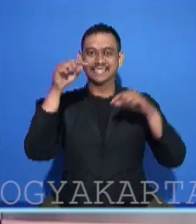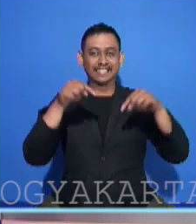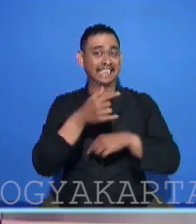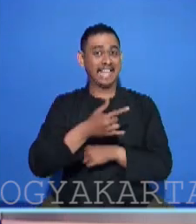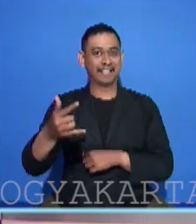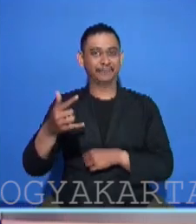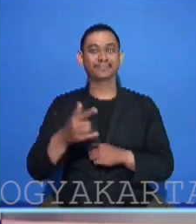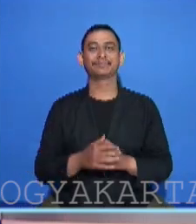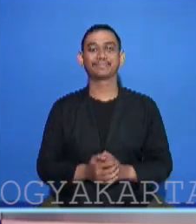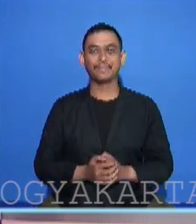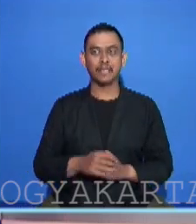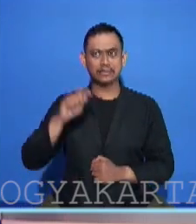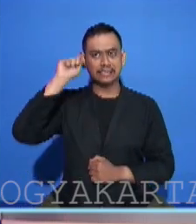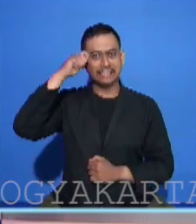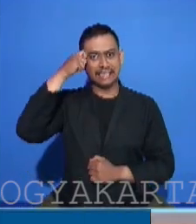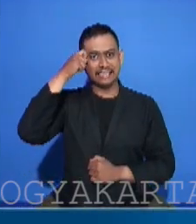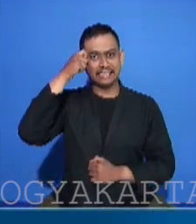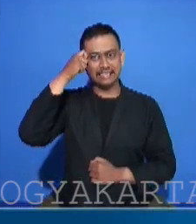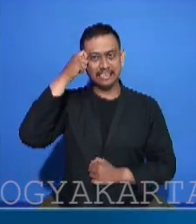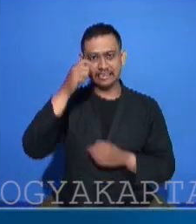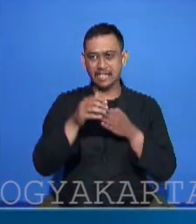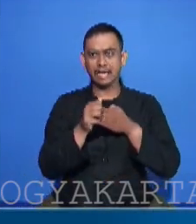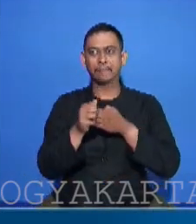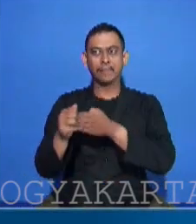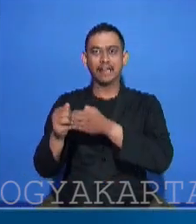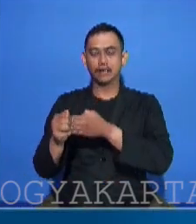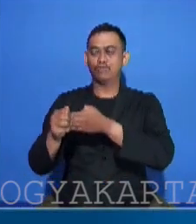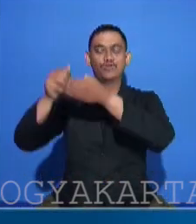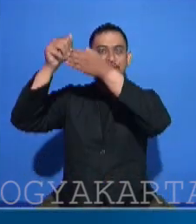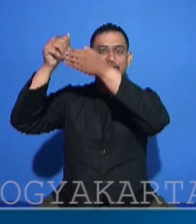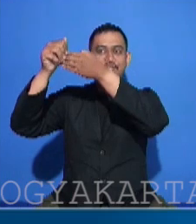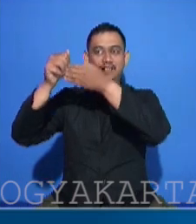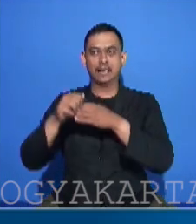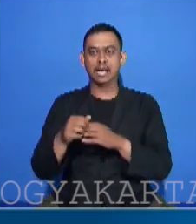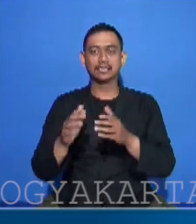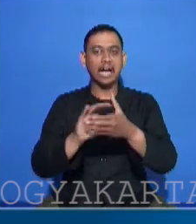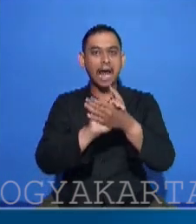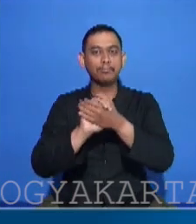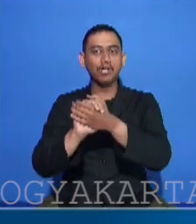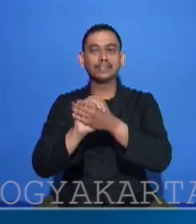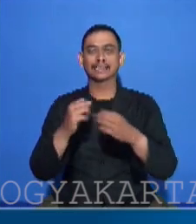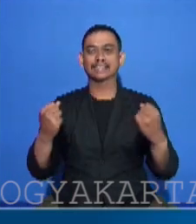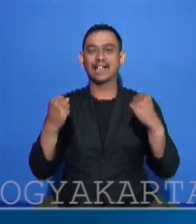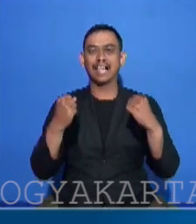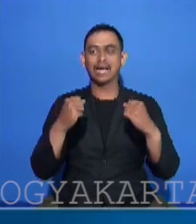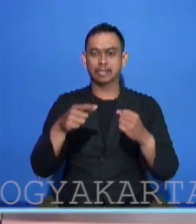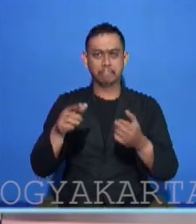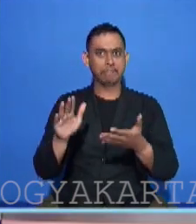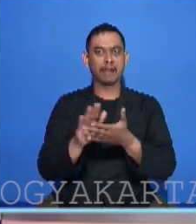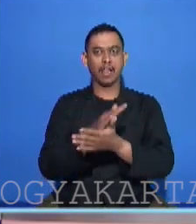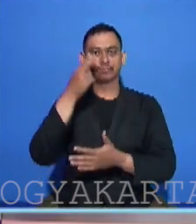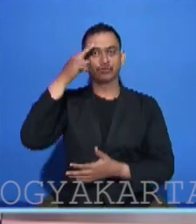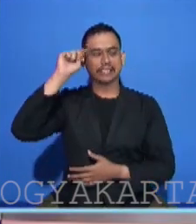Saudara memperingati Isra Mi'raj melalui pengajian, selain menjadi sarana memperkuat silaturahmi, juga menjadi momentum untuk lebih tekun dalam